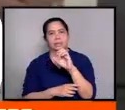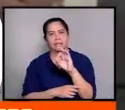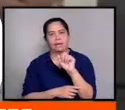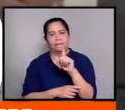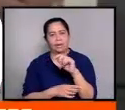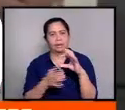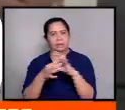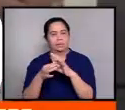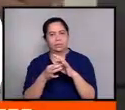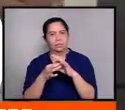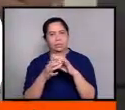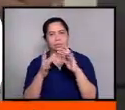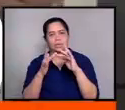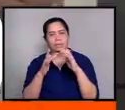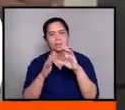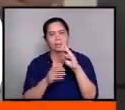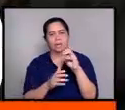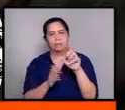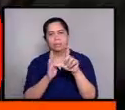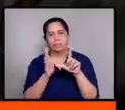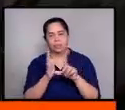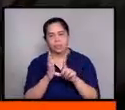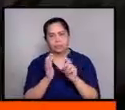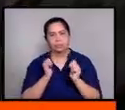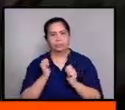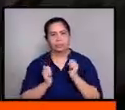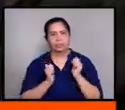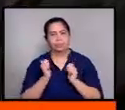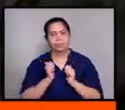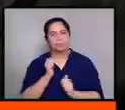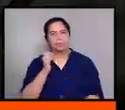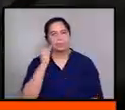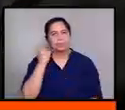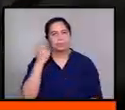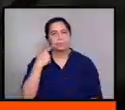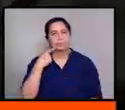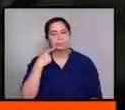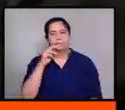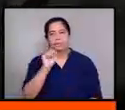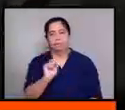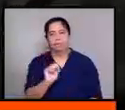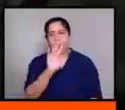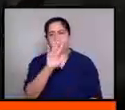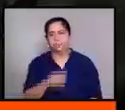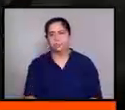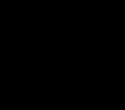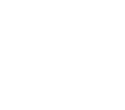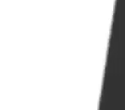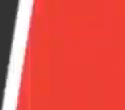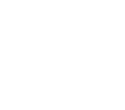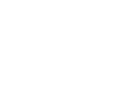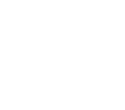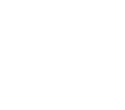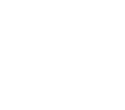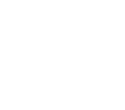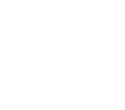in relation to cybercrime law. Umaaksyon, Justine Punsalang, News 5.